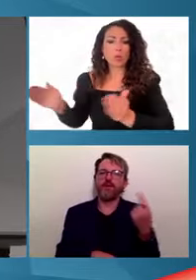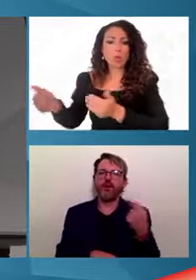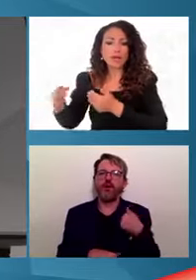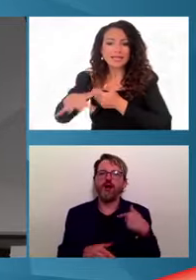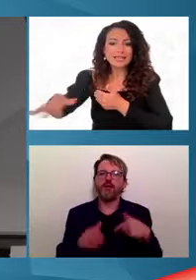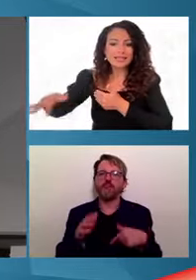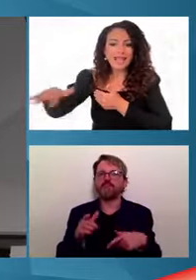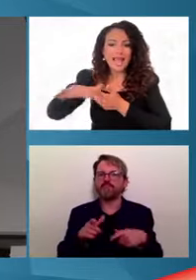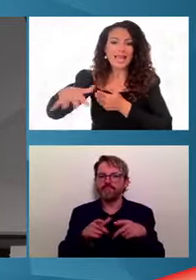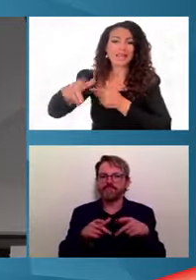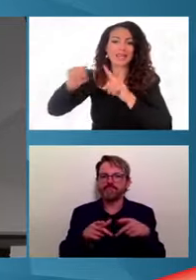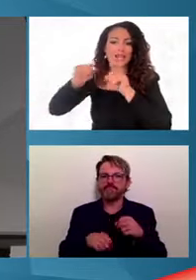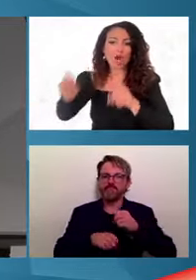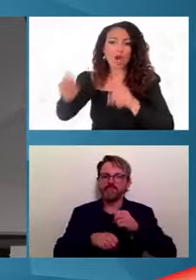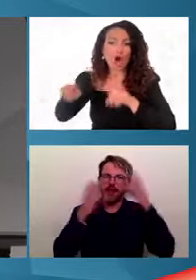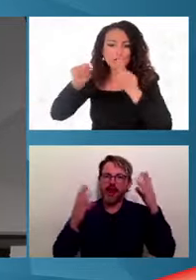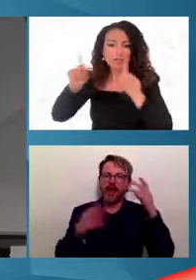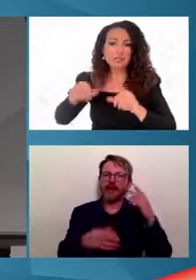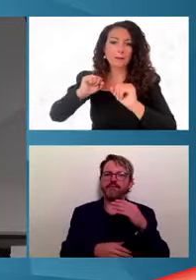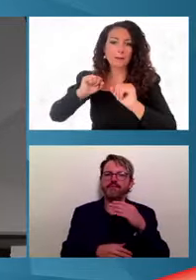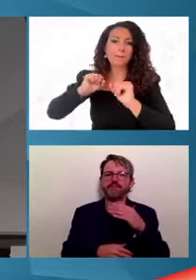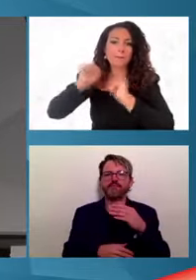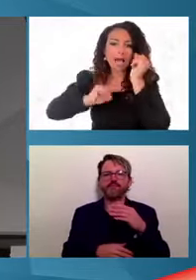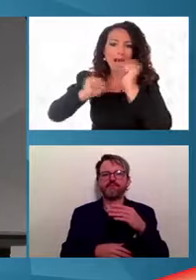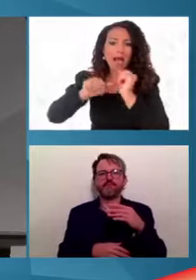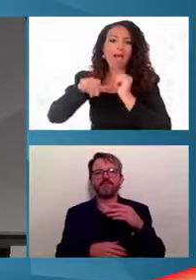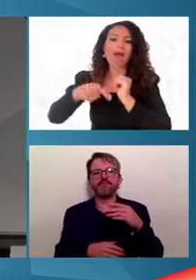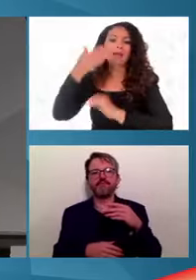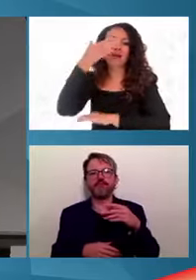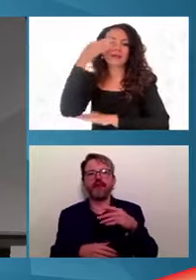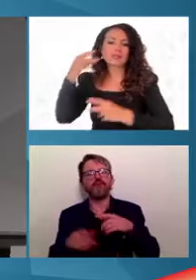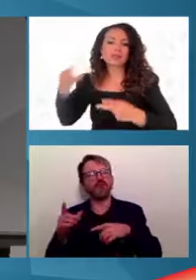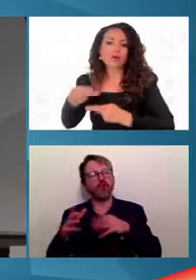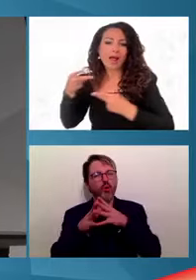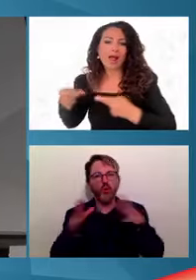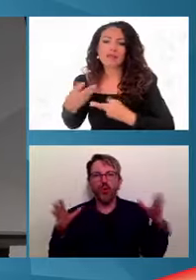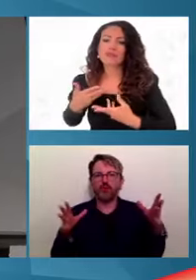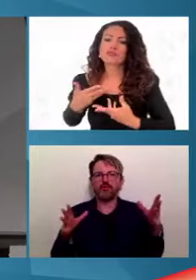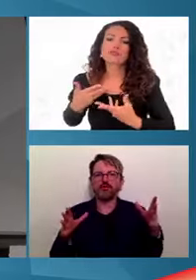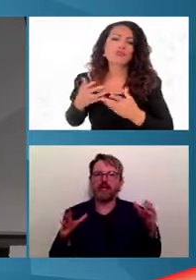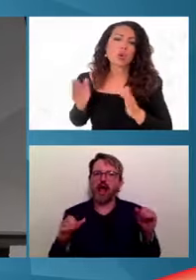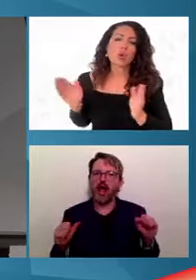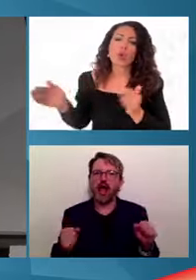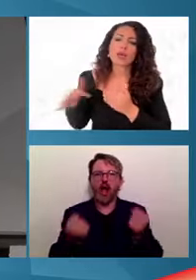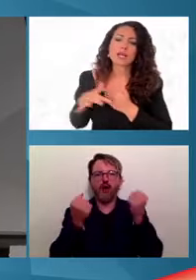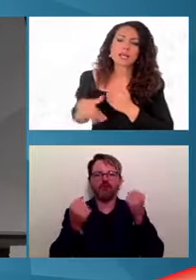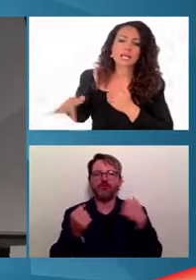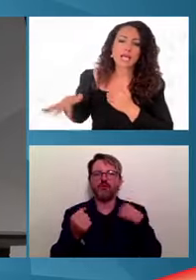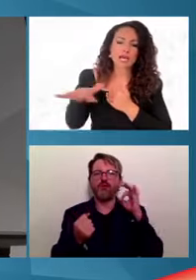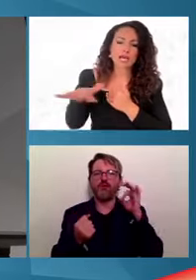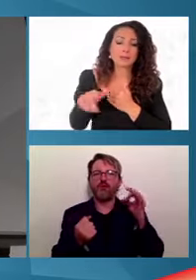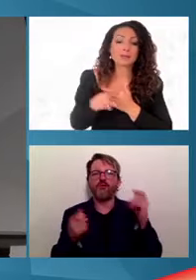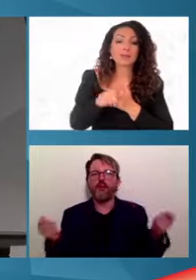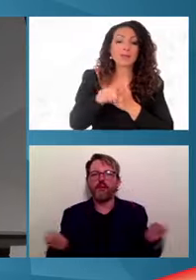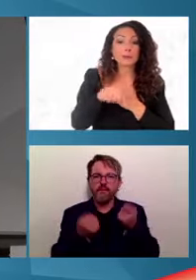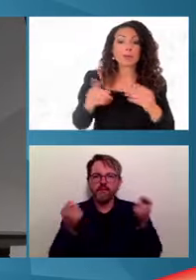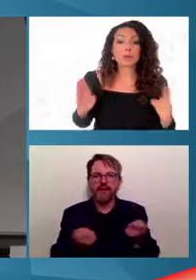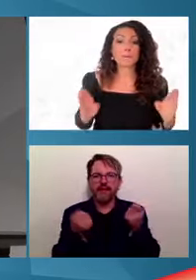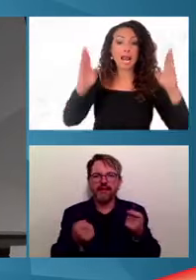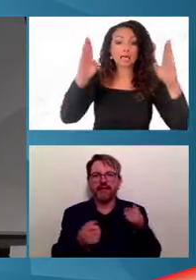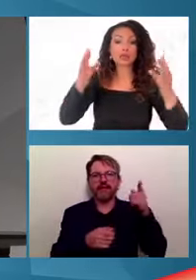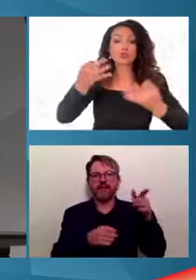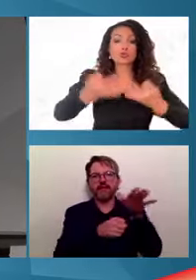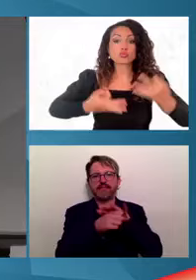bar, ristoranti, è veramente andrà a beneficiare l'intero quartiere. Il Palazzo di Giustizia è un luogo